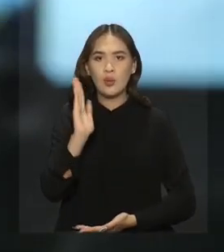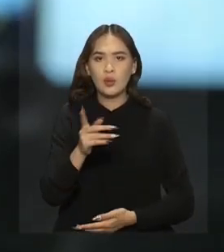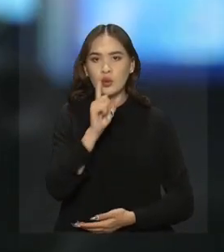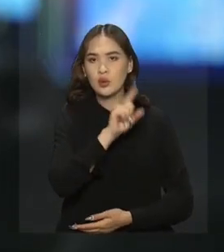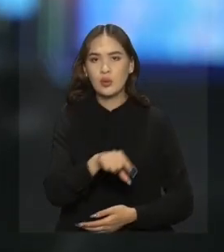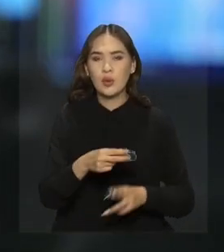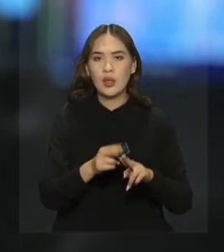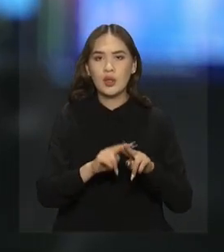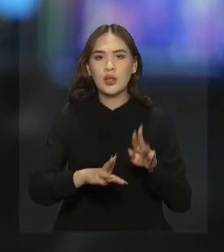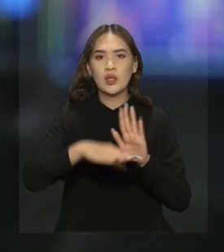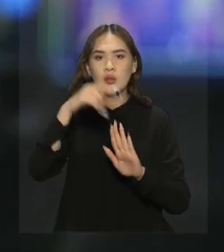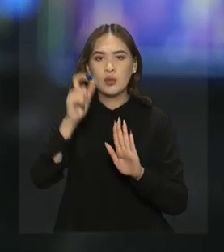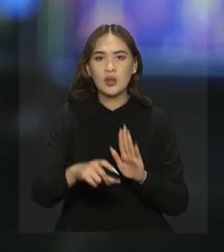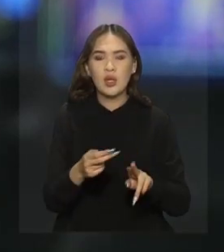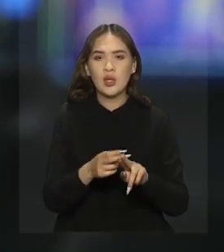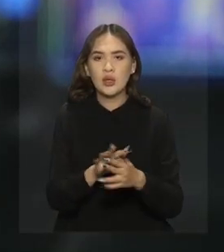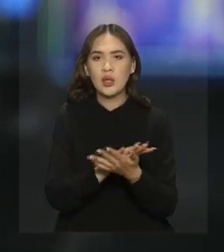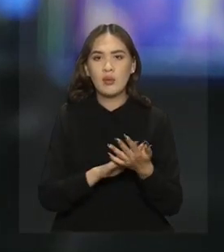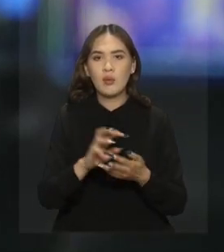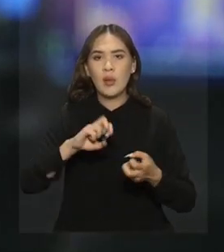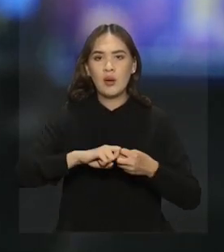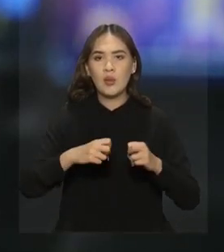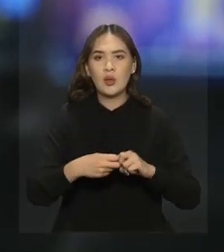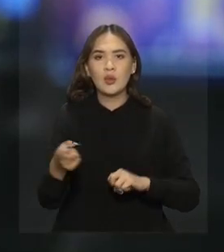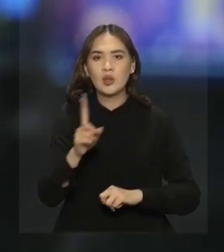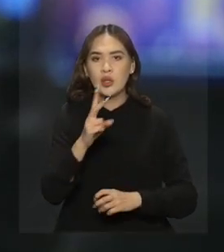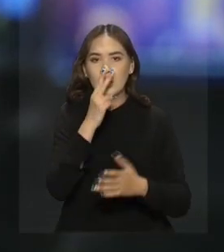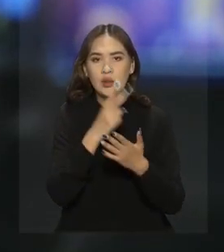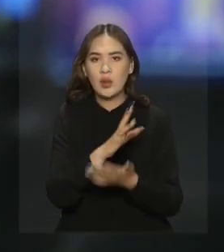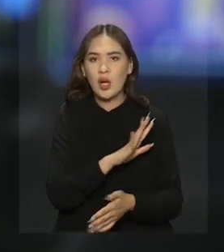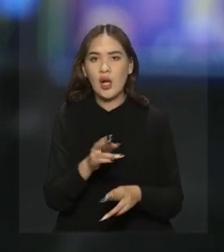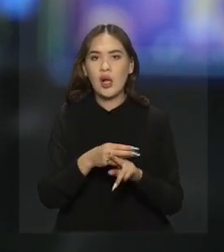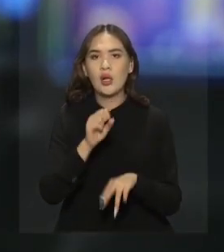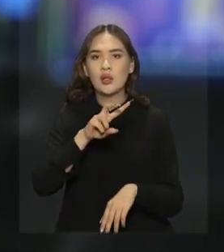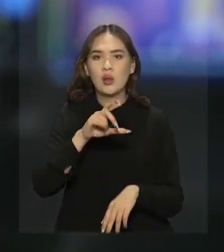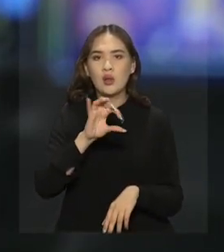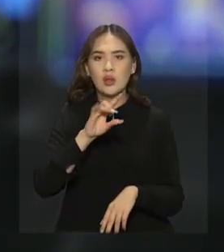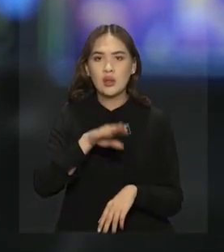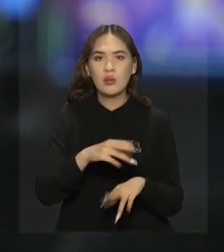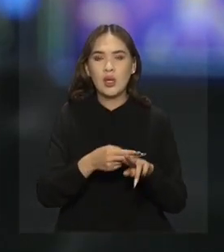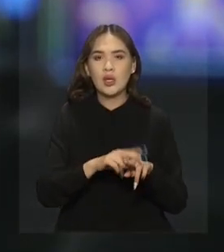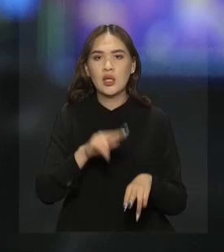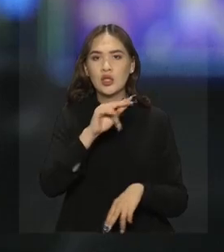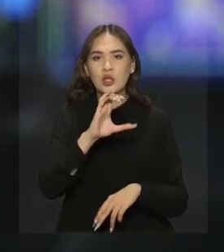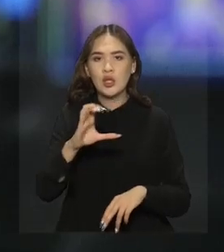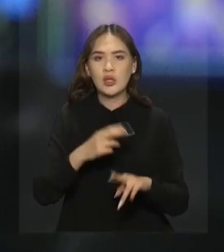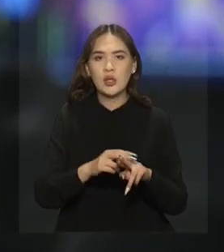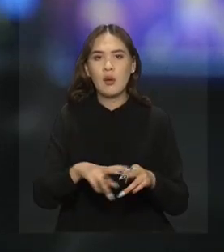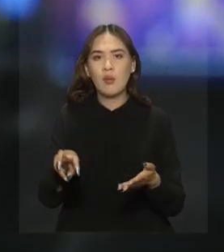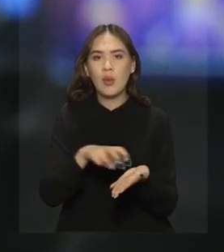аналогичной ситуации, депутат сомневается. Проблема в том, что, несмотря на имеющийся алгоритм действий при ЧС, власти